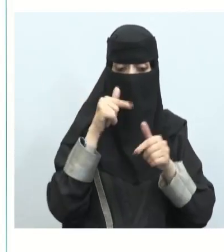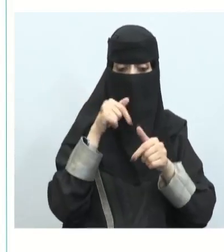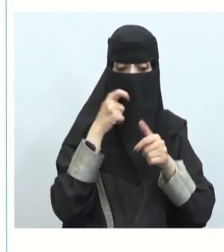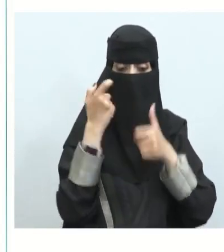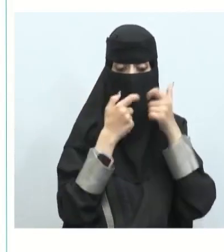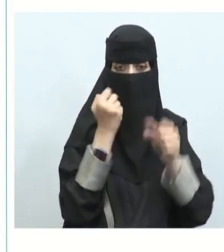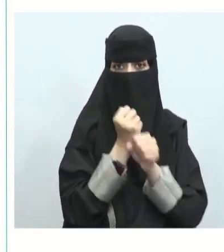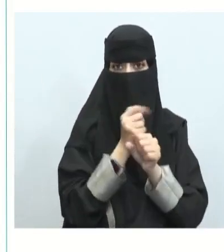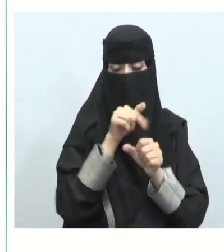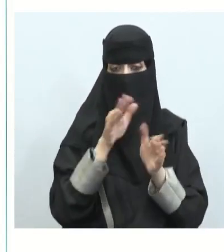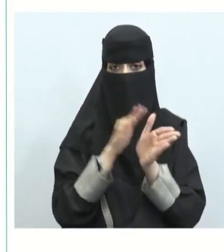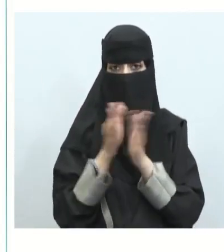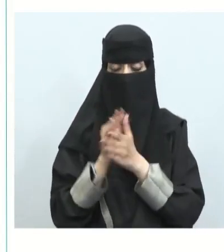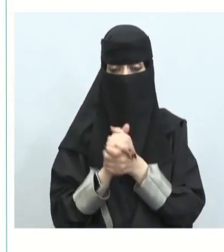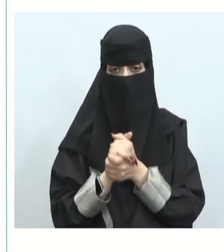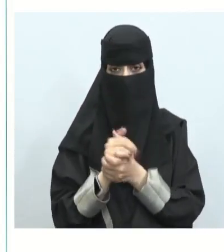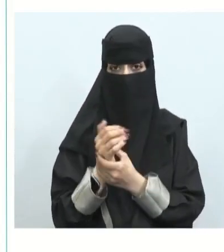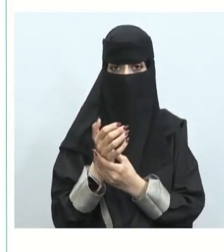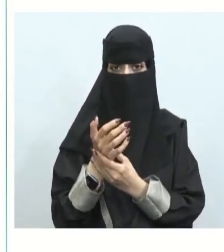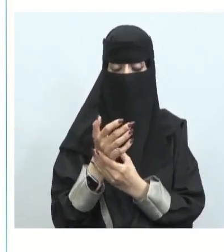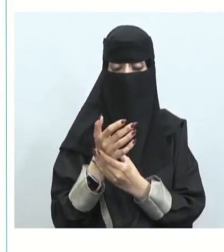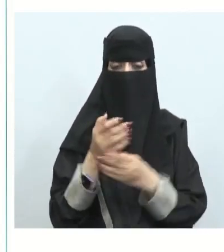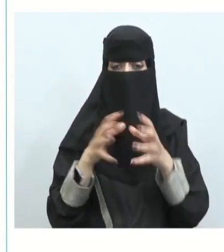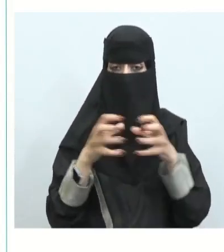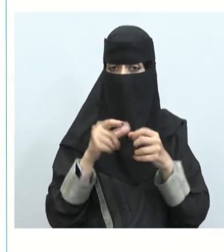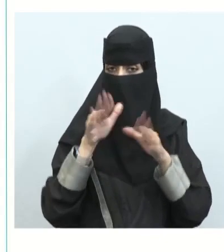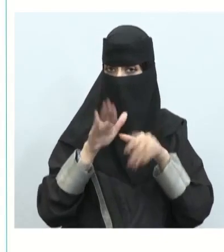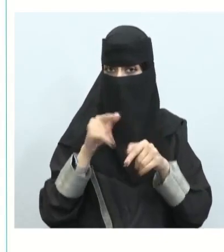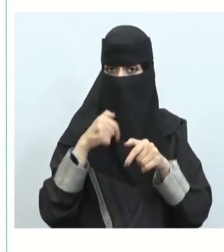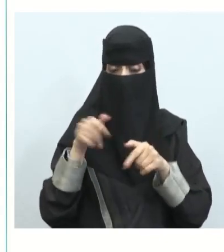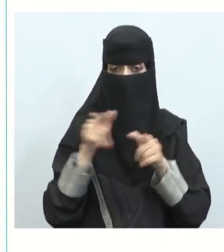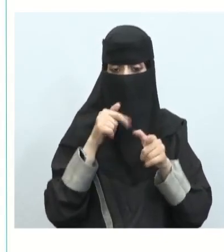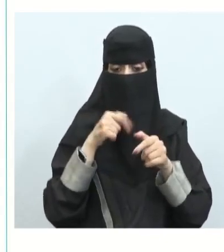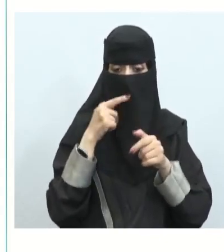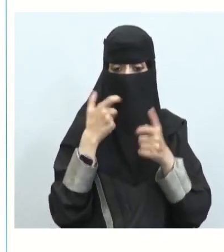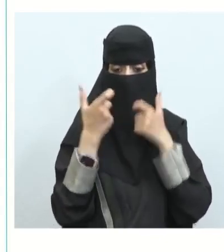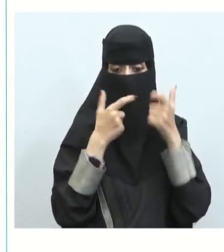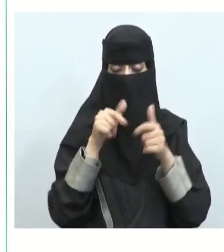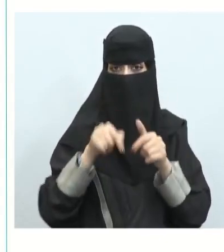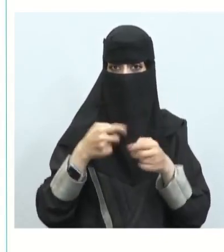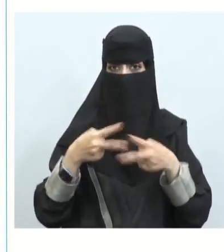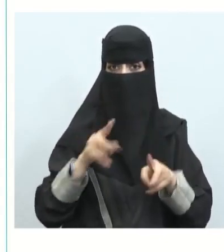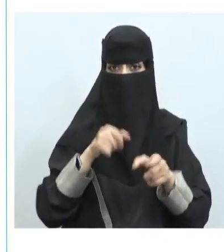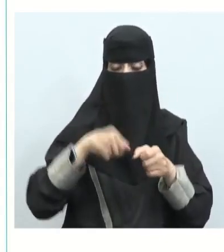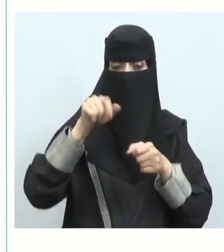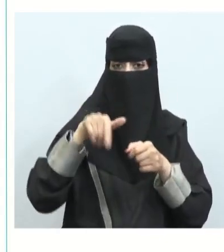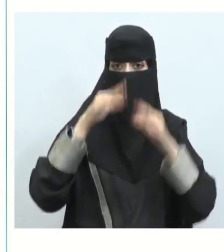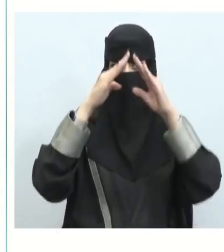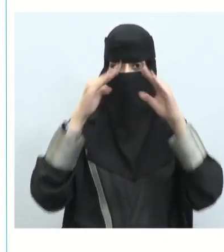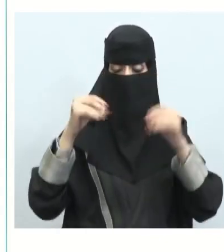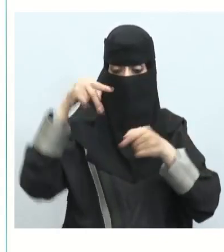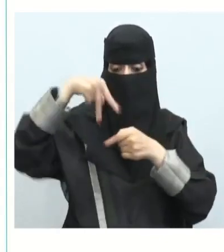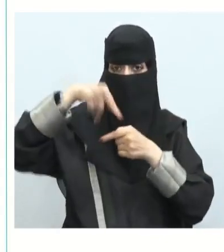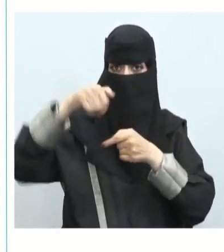لهير زبرج وفصلنا في كل نظريه بدانا بهرم ماسلو ذكرنا ان خمس احتياجات